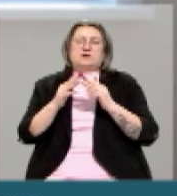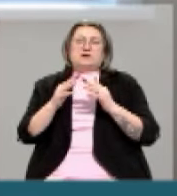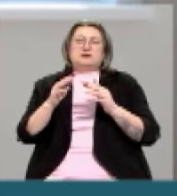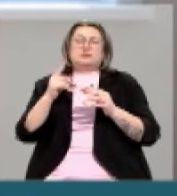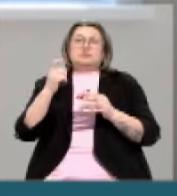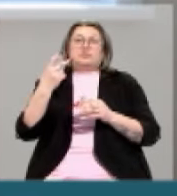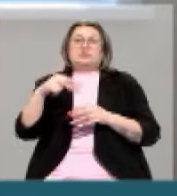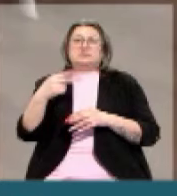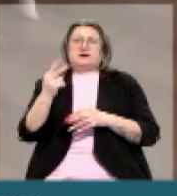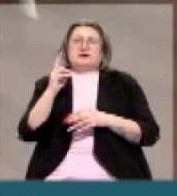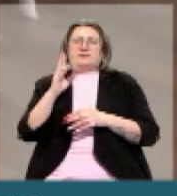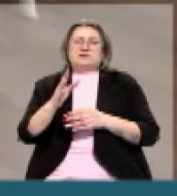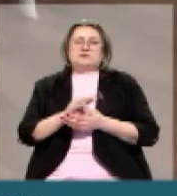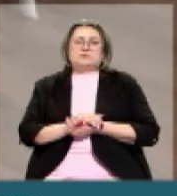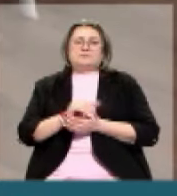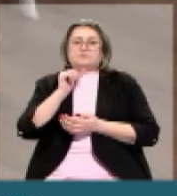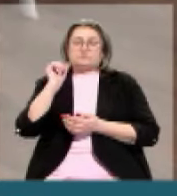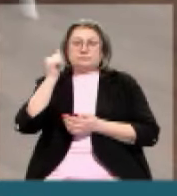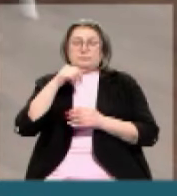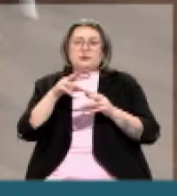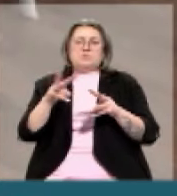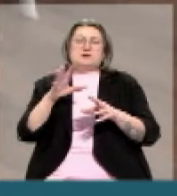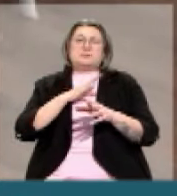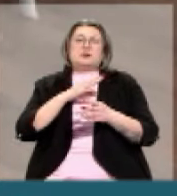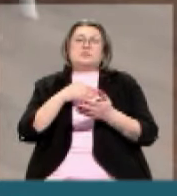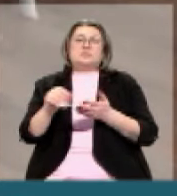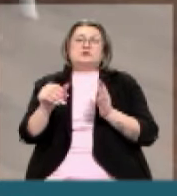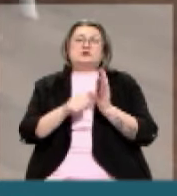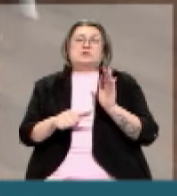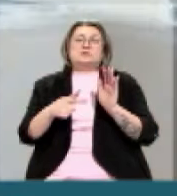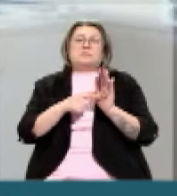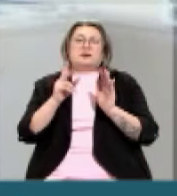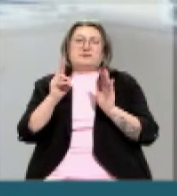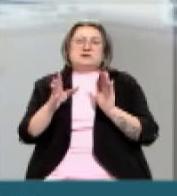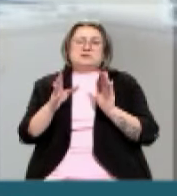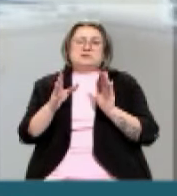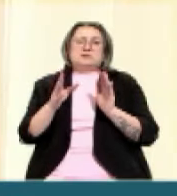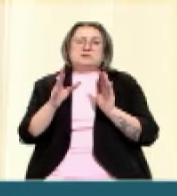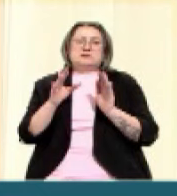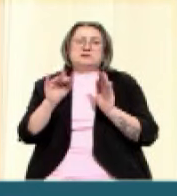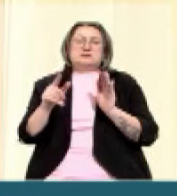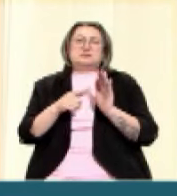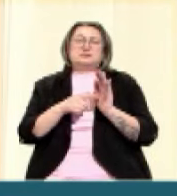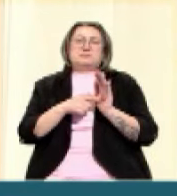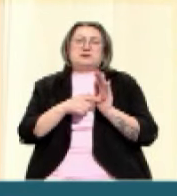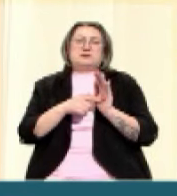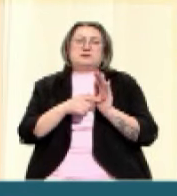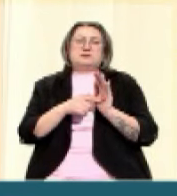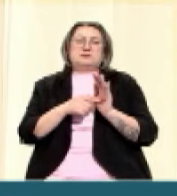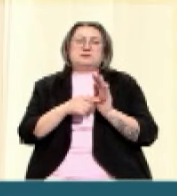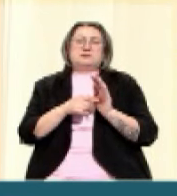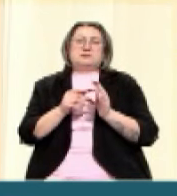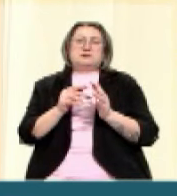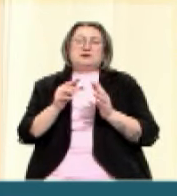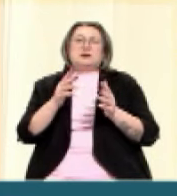ішінен 36 пәтерге арналған 2 үй пайдалануға берілді. Қалған 5 үй осы жылдың соңына дейін қолданысқа берілмек. Бюджет прошлым